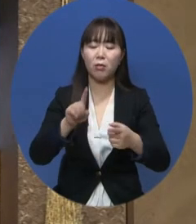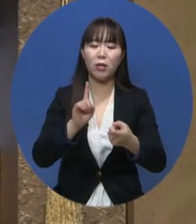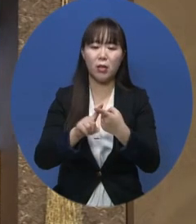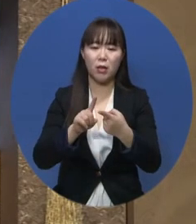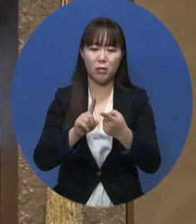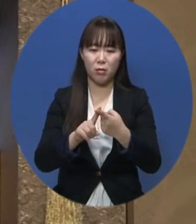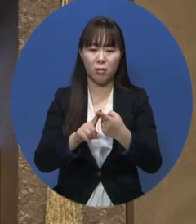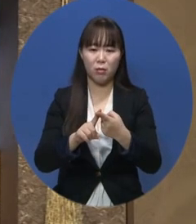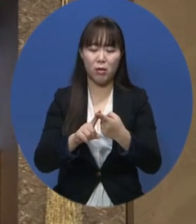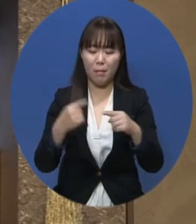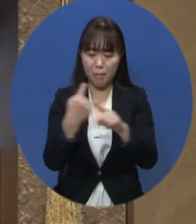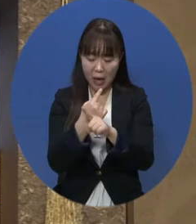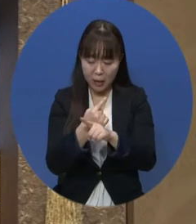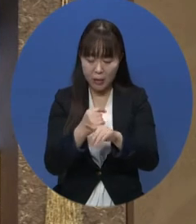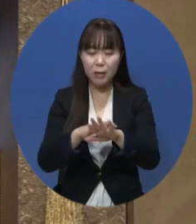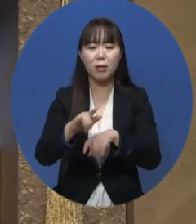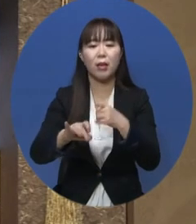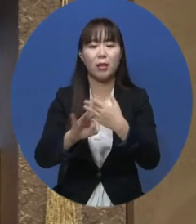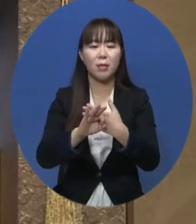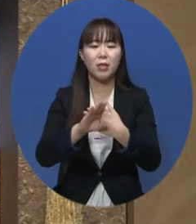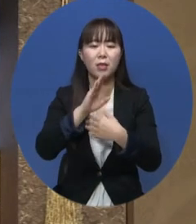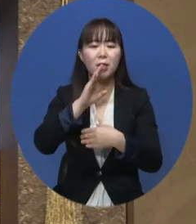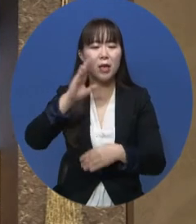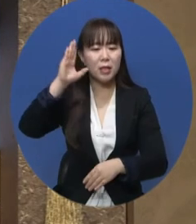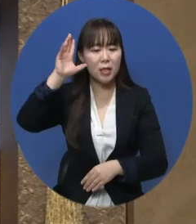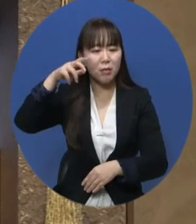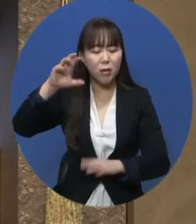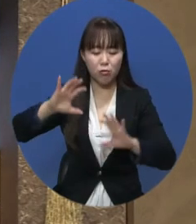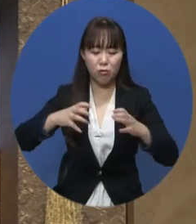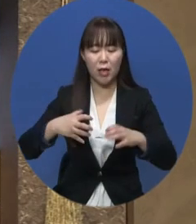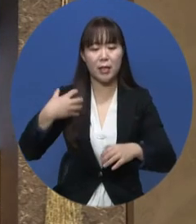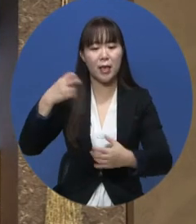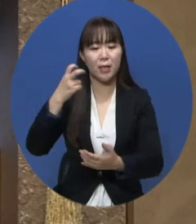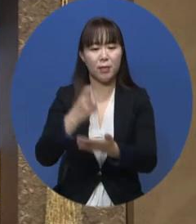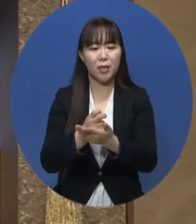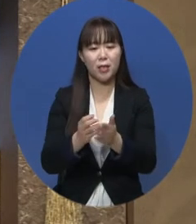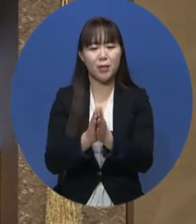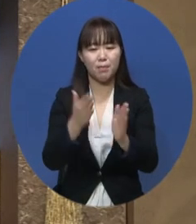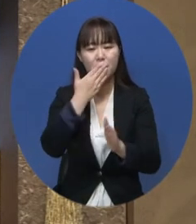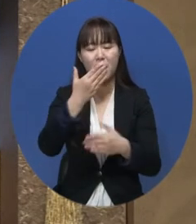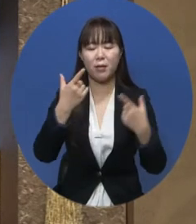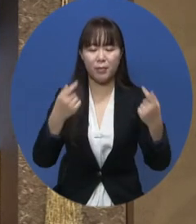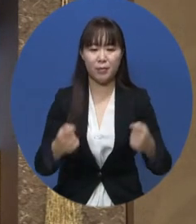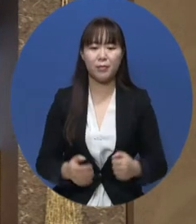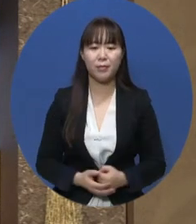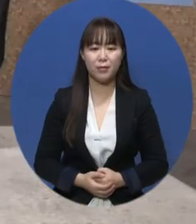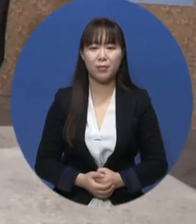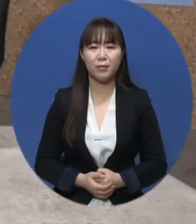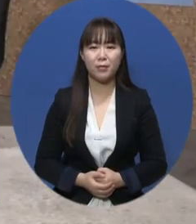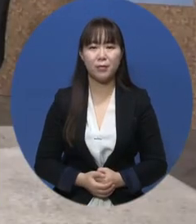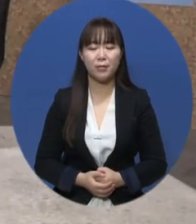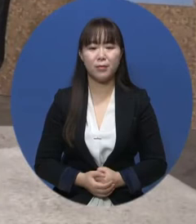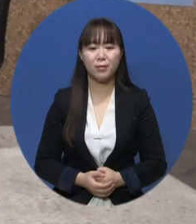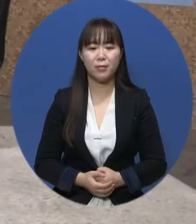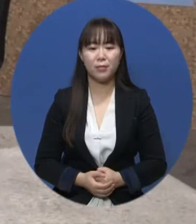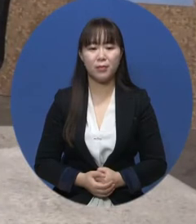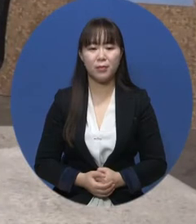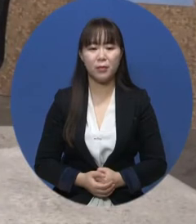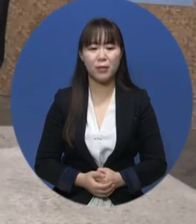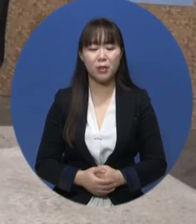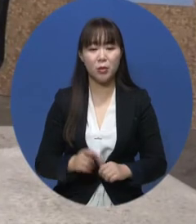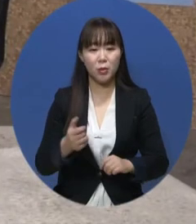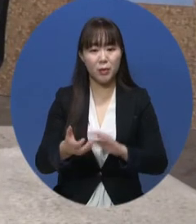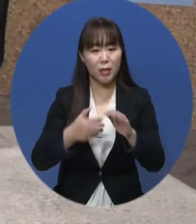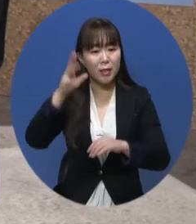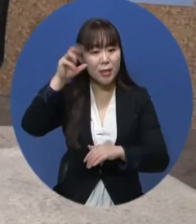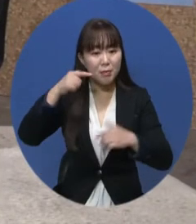이것을 실현시켜야 진정한 치매국가 책임제가 실현된다고 저는 생각을 하고 있습니다. 네. 방금 또 치매에 관해서